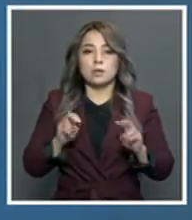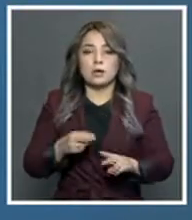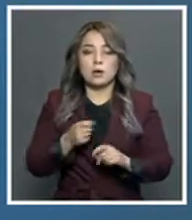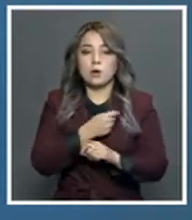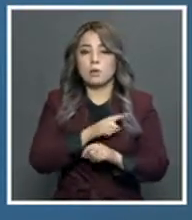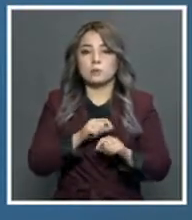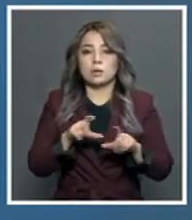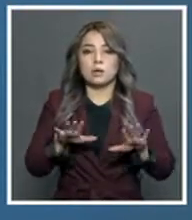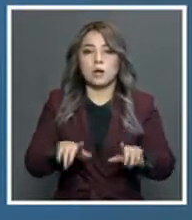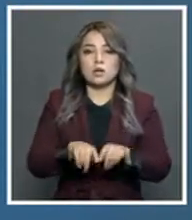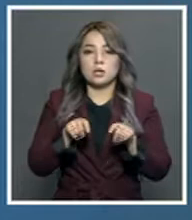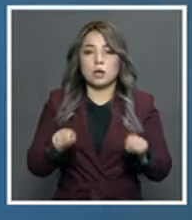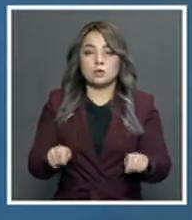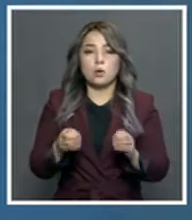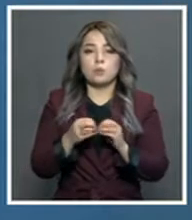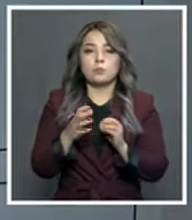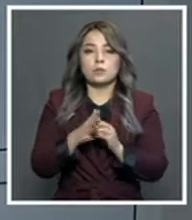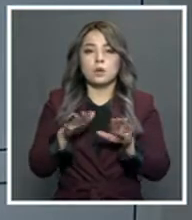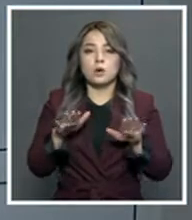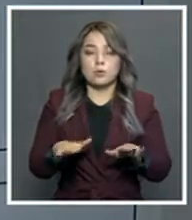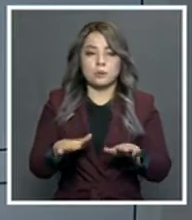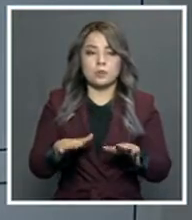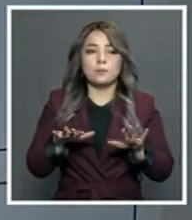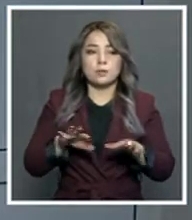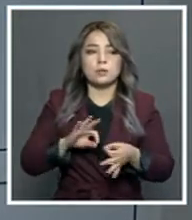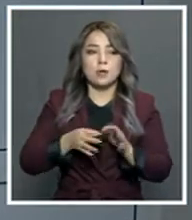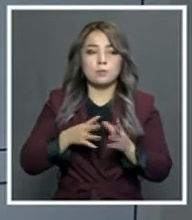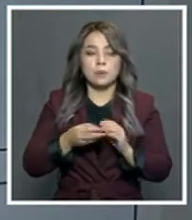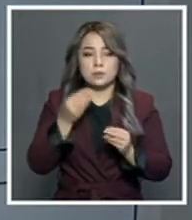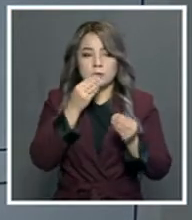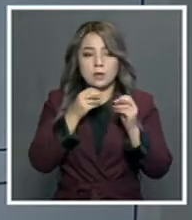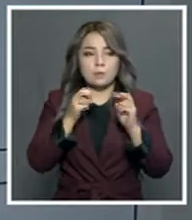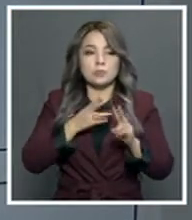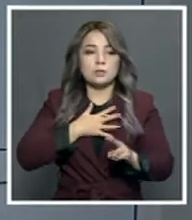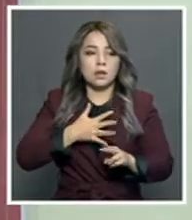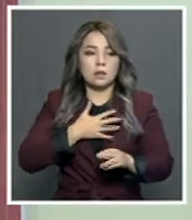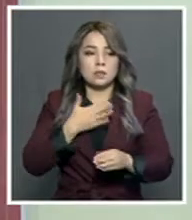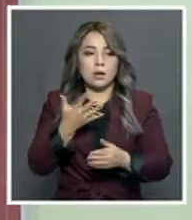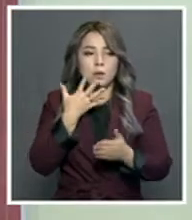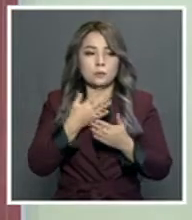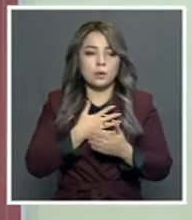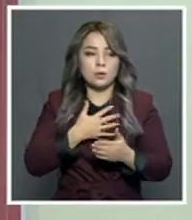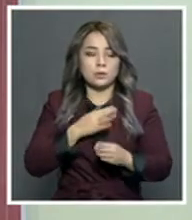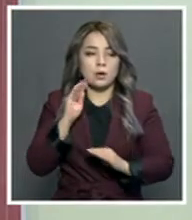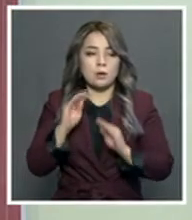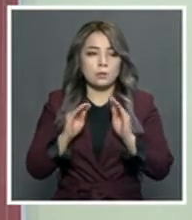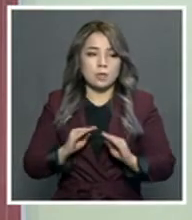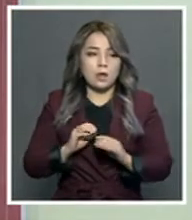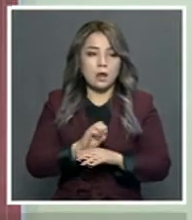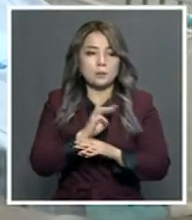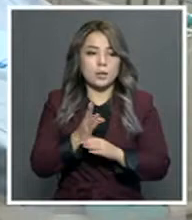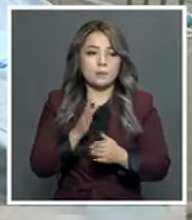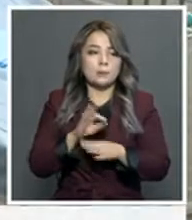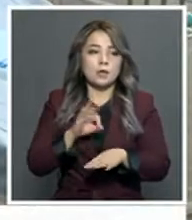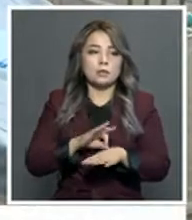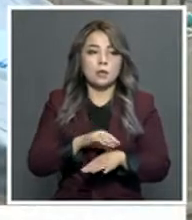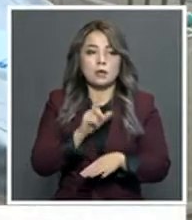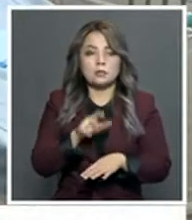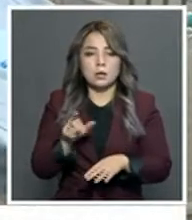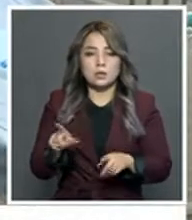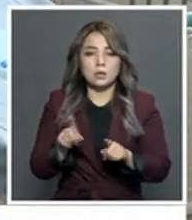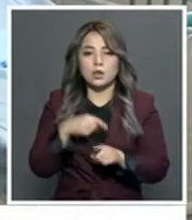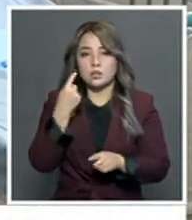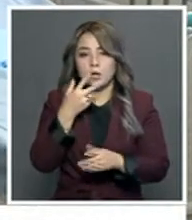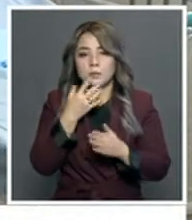Оның 15 орны жан сақтау бөлімінде. Барлығыда өкпені жасанды желдету және оттек аппараттармен қамтылған. Науқастар мен дәрігерлер